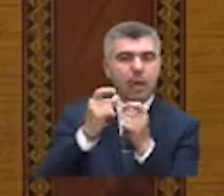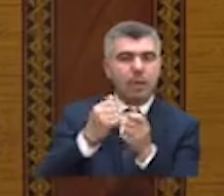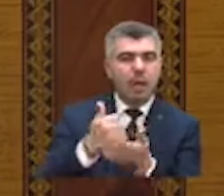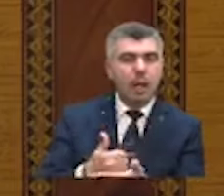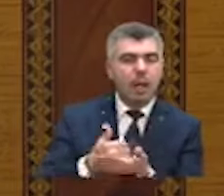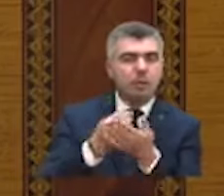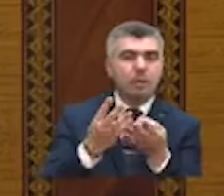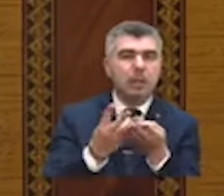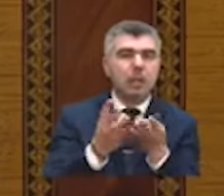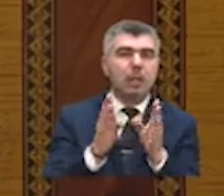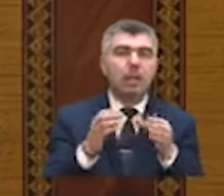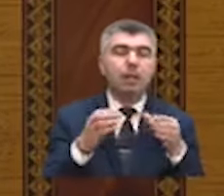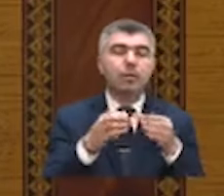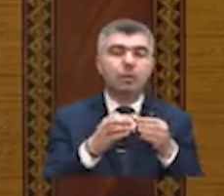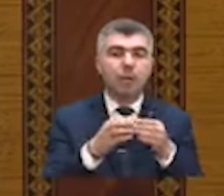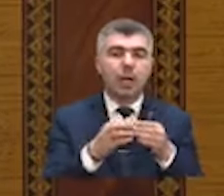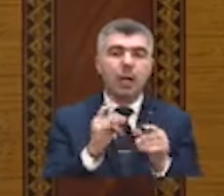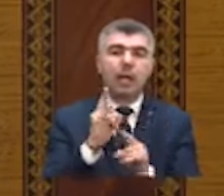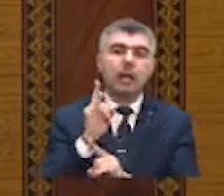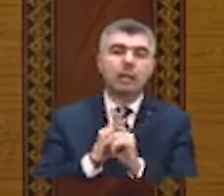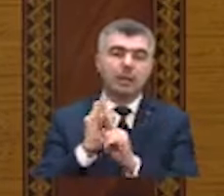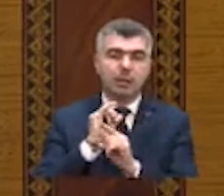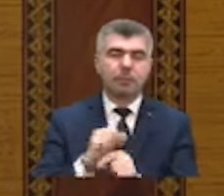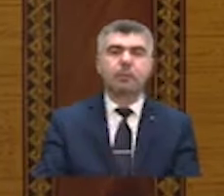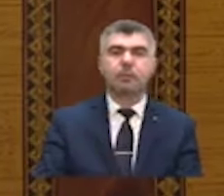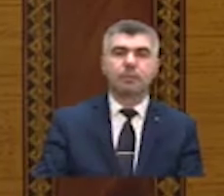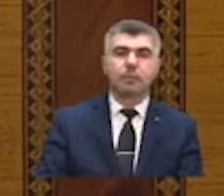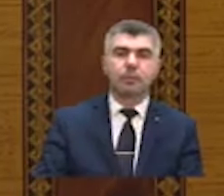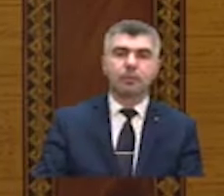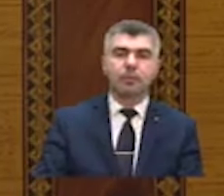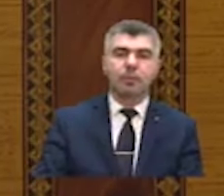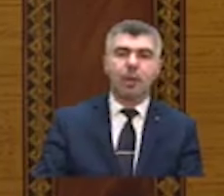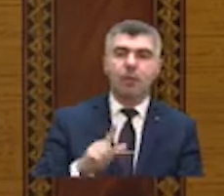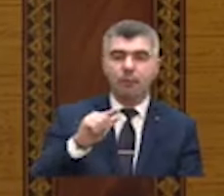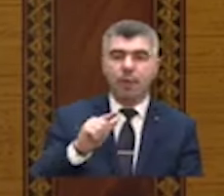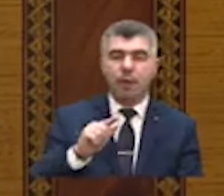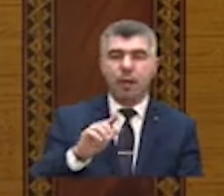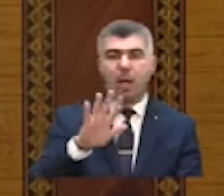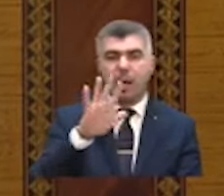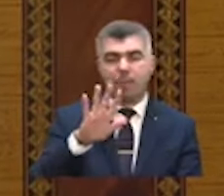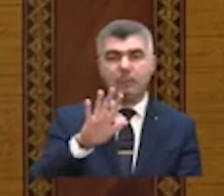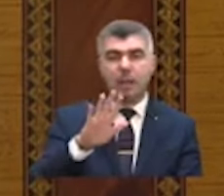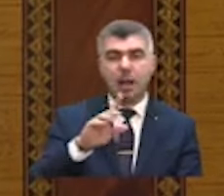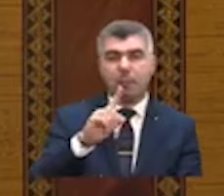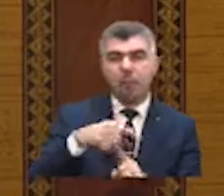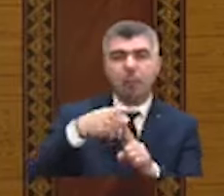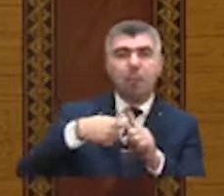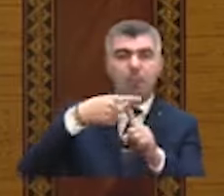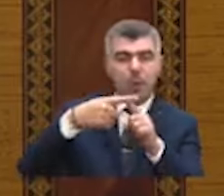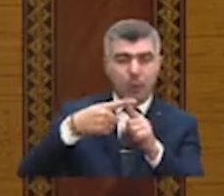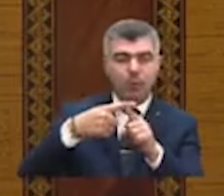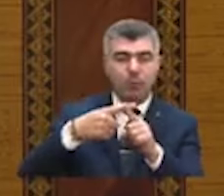ديال الاستثمارات القديمه اللي ماكش ف لاش المعدلات هي خ الخطرات